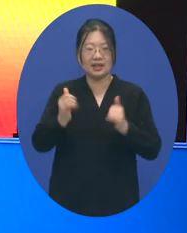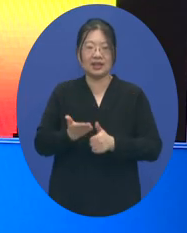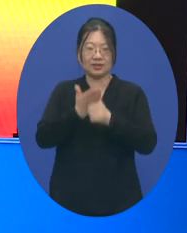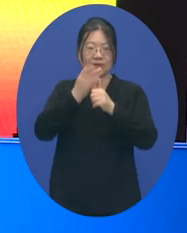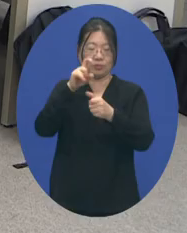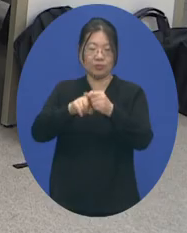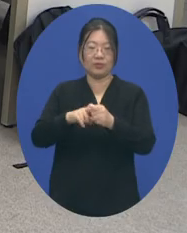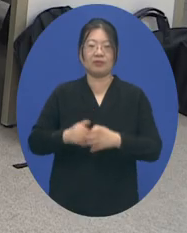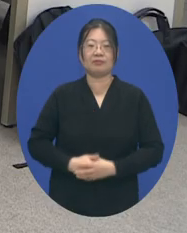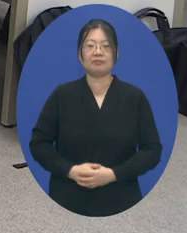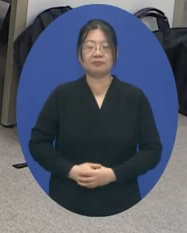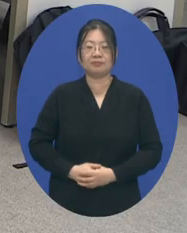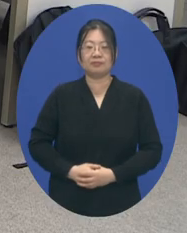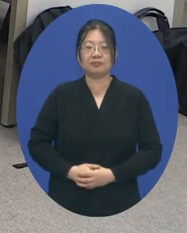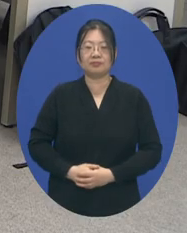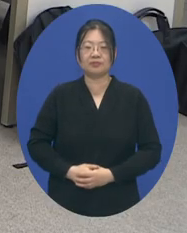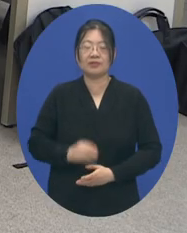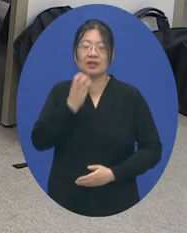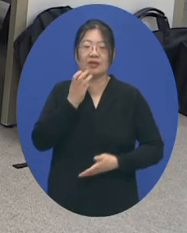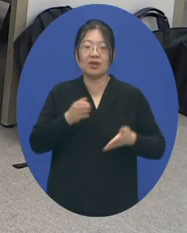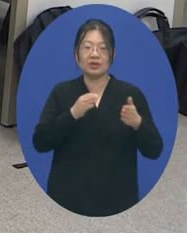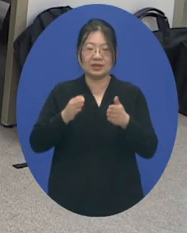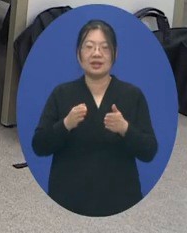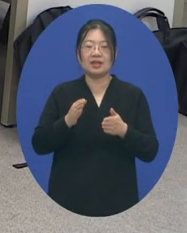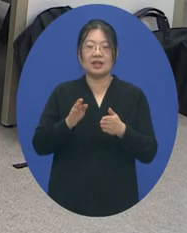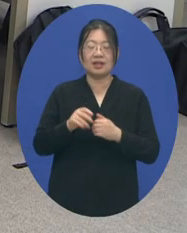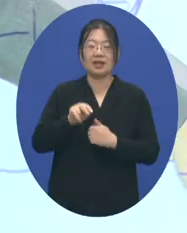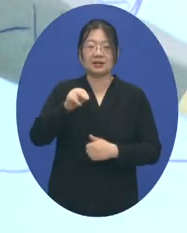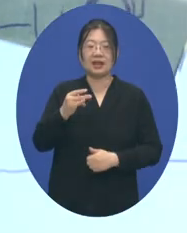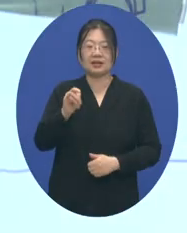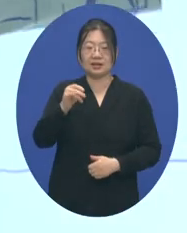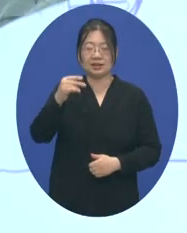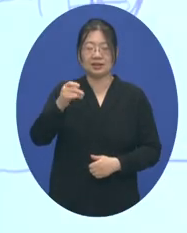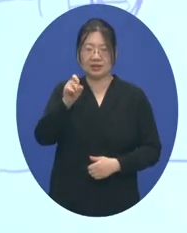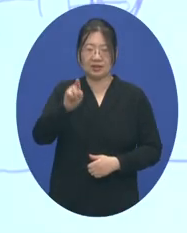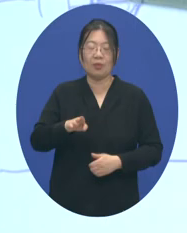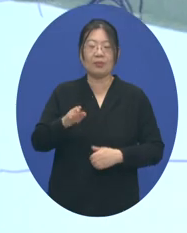하고 있습니다. 이와 함께 경기 스타트업 아카데미를